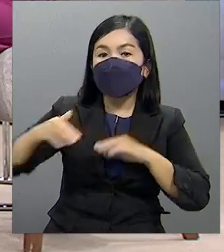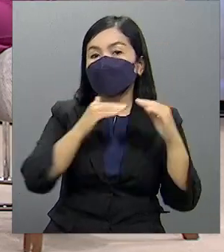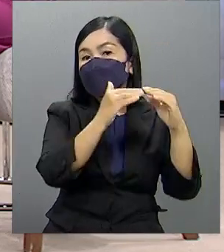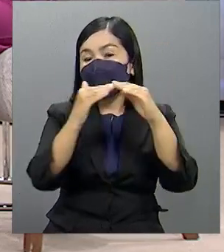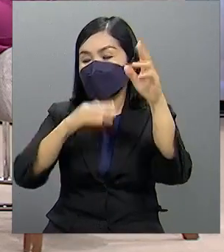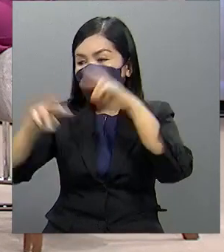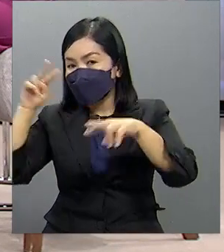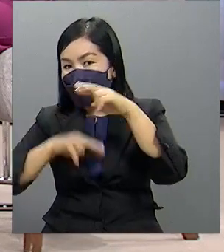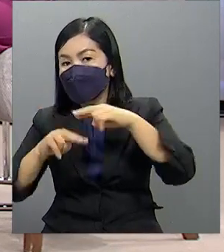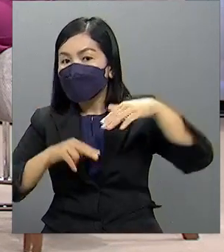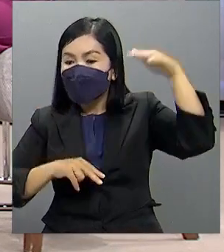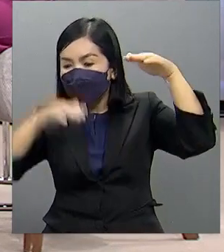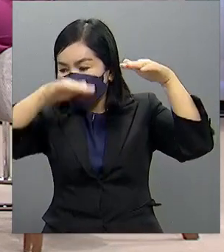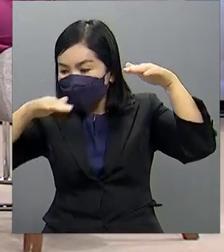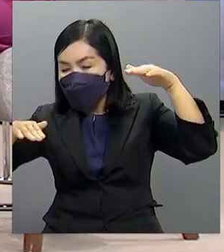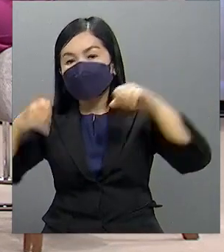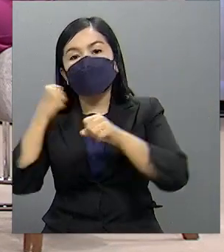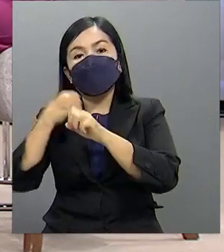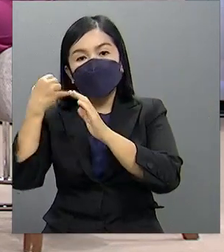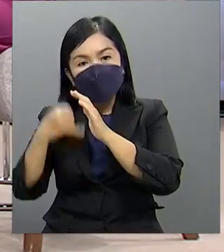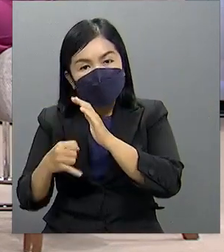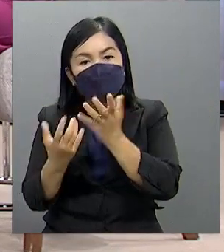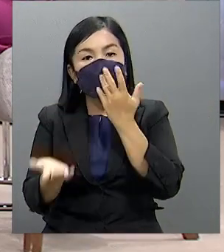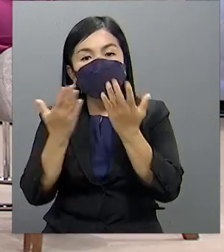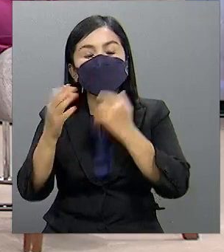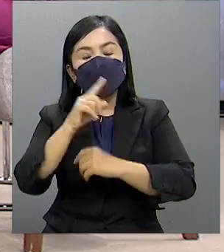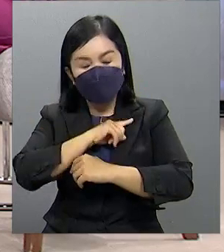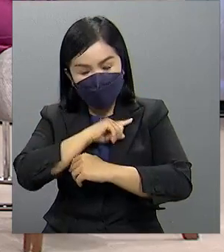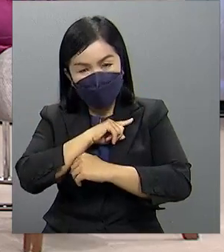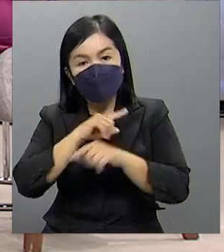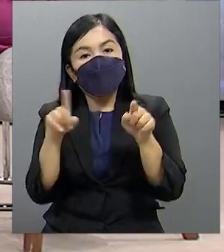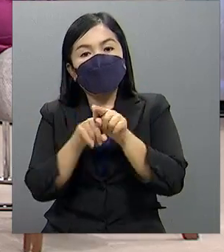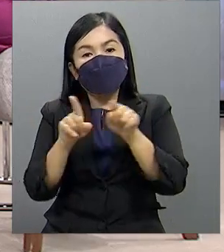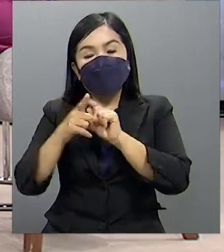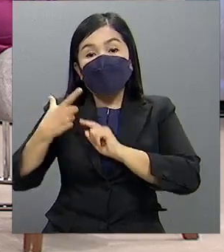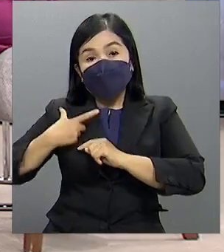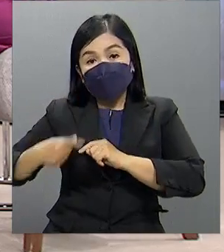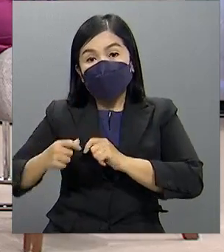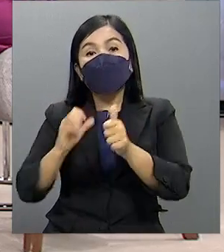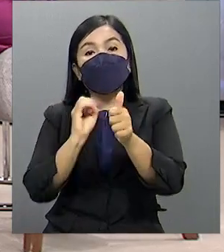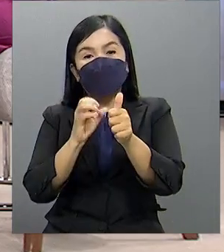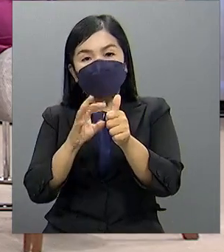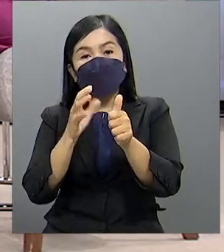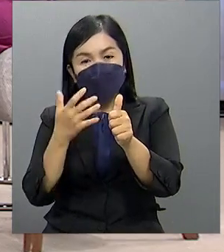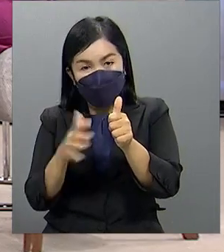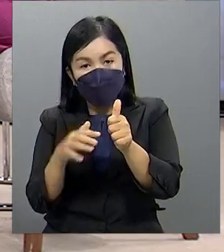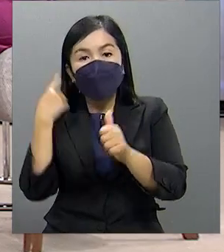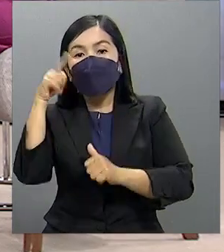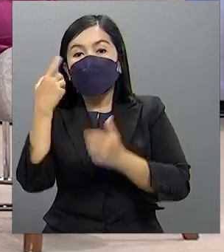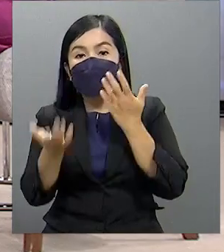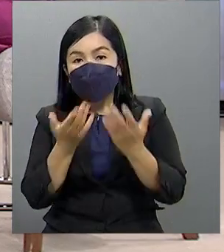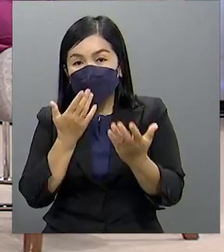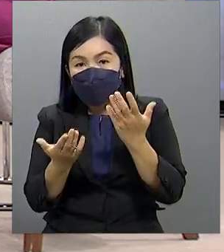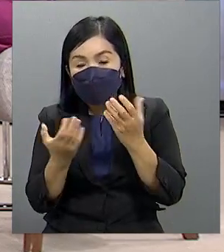หญ่เด็กเยาวชนเมื่อทำผิดนะครับมันต้องมีคนรับผิดชอบทนายพีทก็ให้ความรู้ไปพอสมควรเลยสำหรับใครที่อาจจะต้องเผชิญกับเรื่องแบ